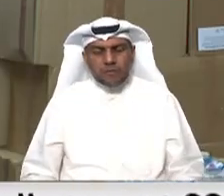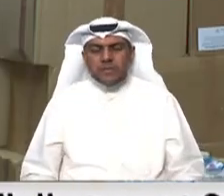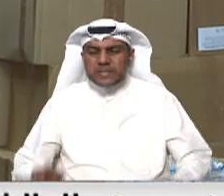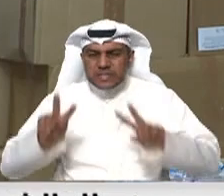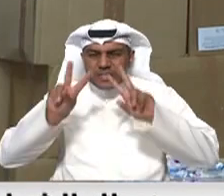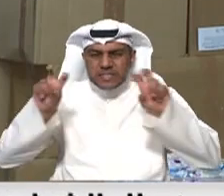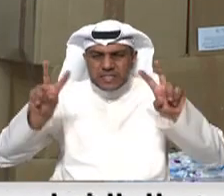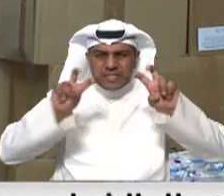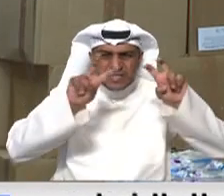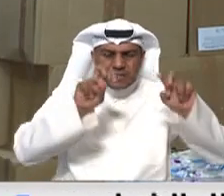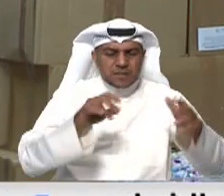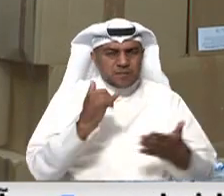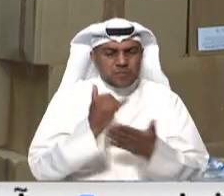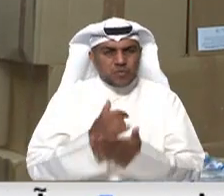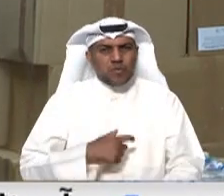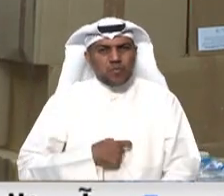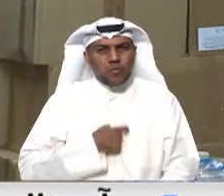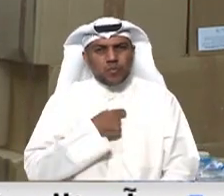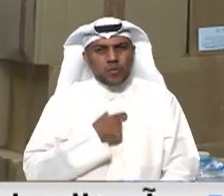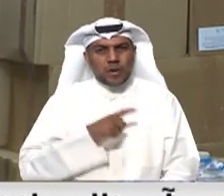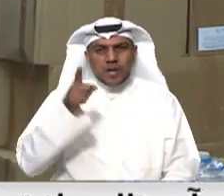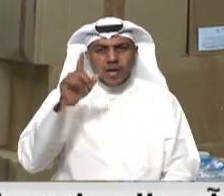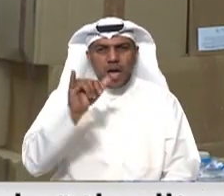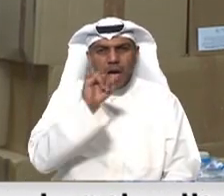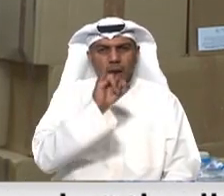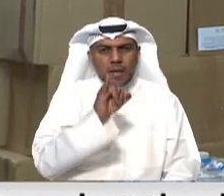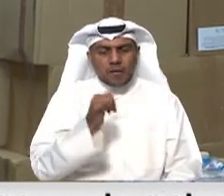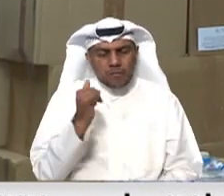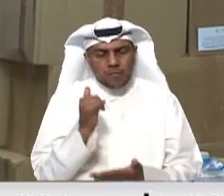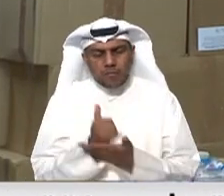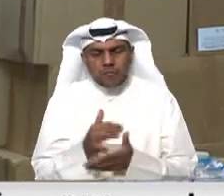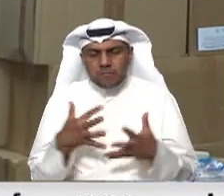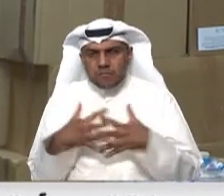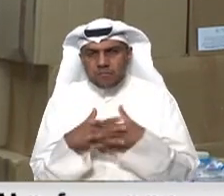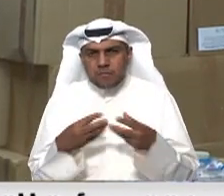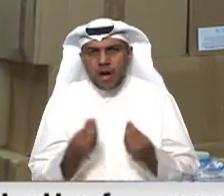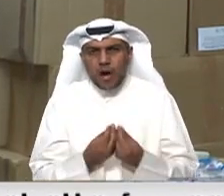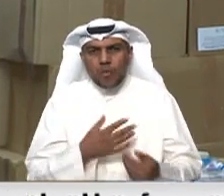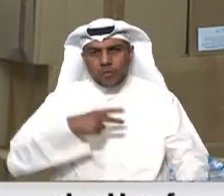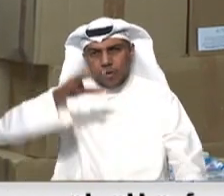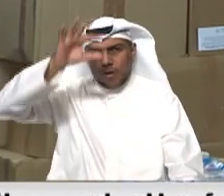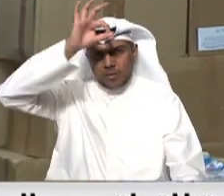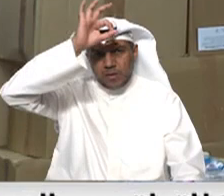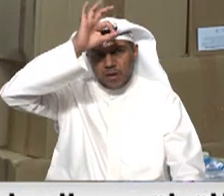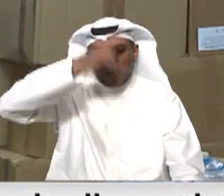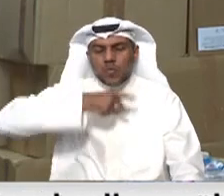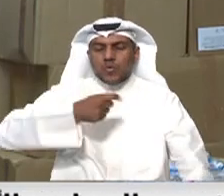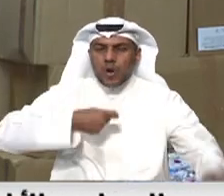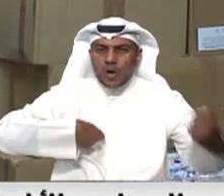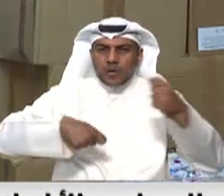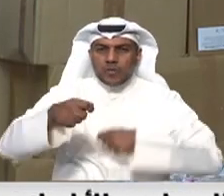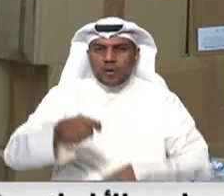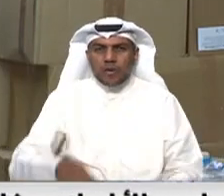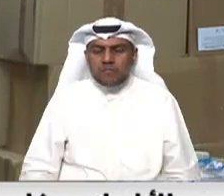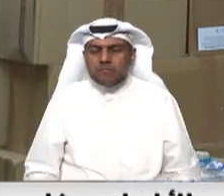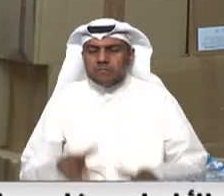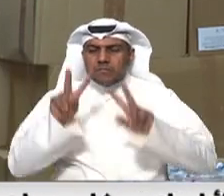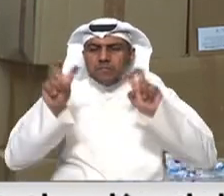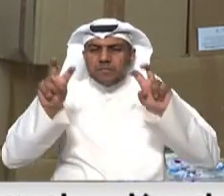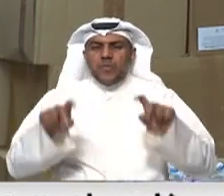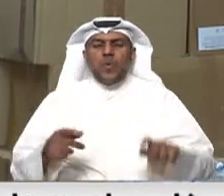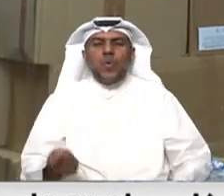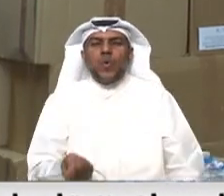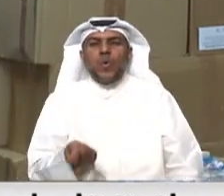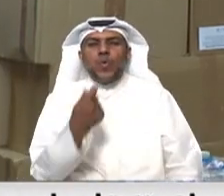مدير الاداره الدكتور ريم العيسى وبالتعاون المشترك مع وزاره الداخليه ووزاره التجاره توجهت لجنه من اداره تفتيش الادويه